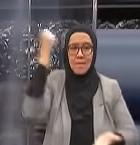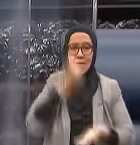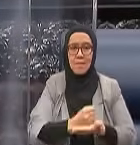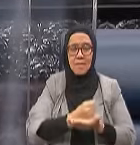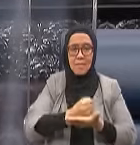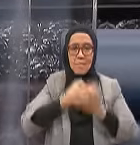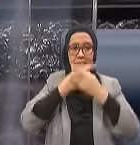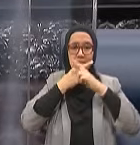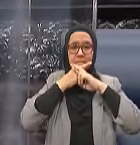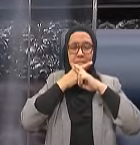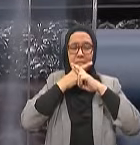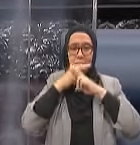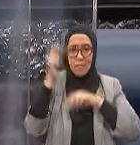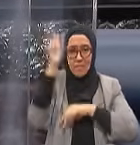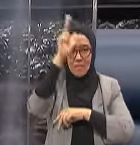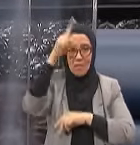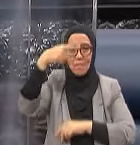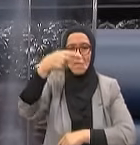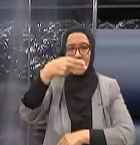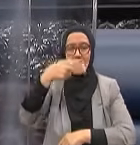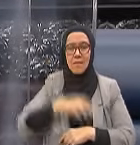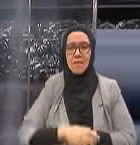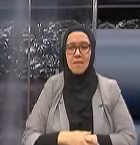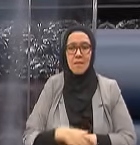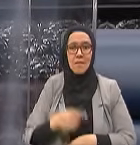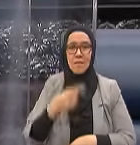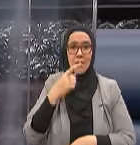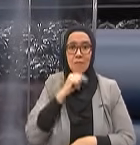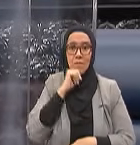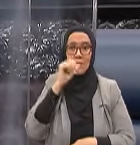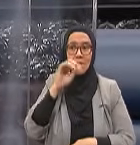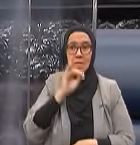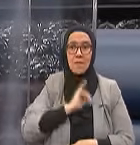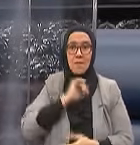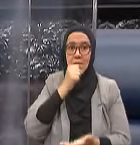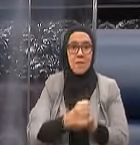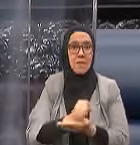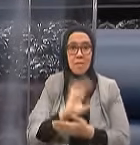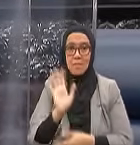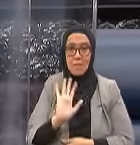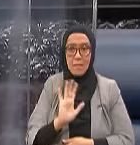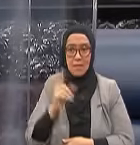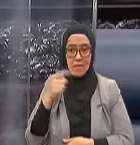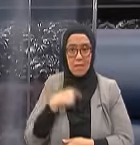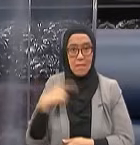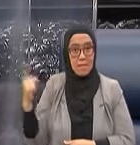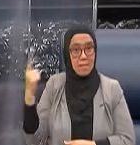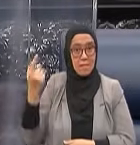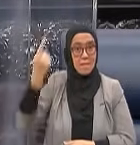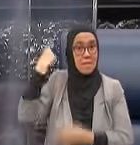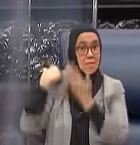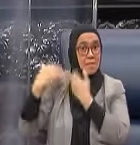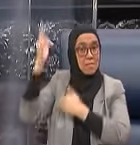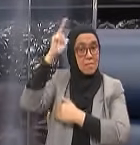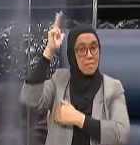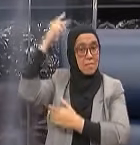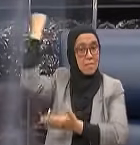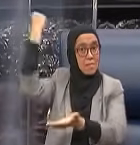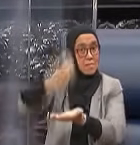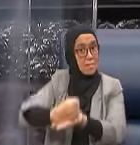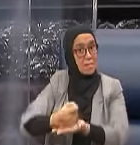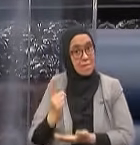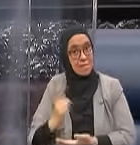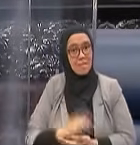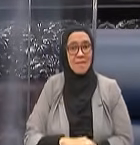Piece sebelum itu shuhuan sayang steam tapi dengan itu tidak sama kita apa ini membangun lebih